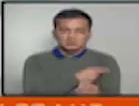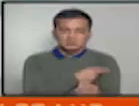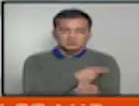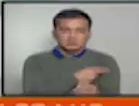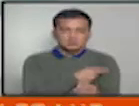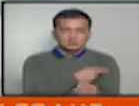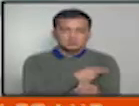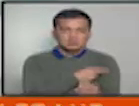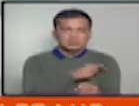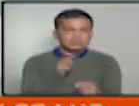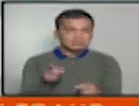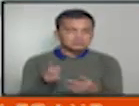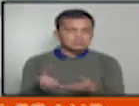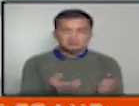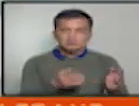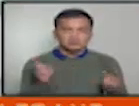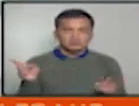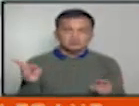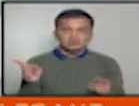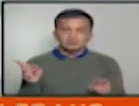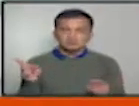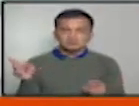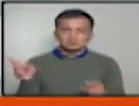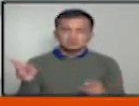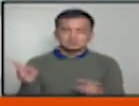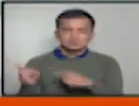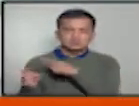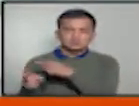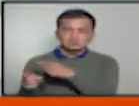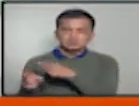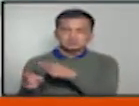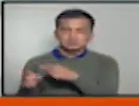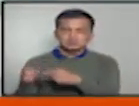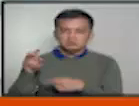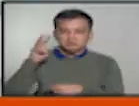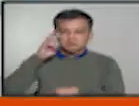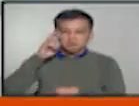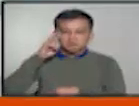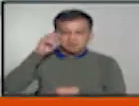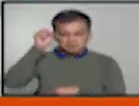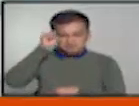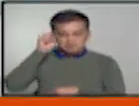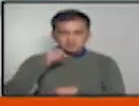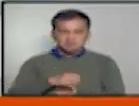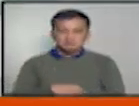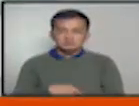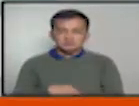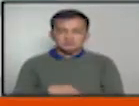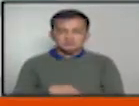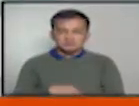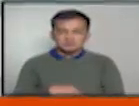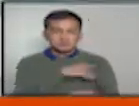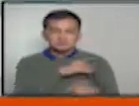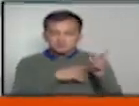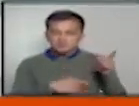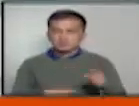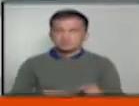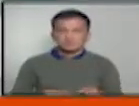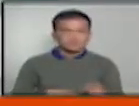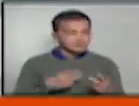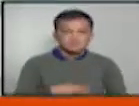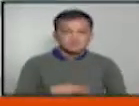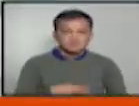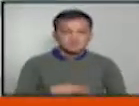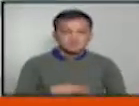Baliwag District Hospital, sir. Nandoon po pala yung Victor Simbulan. Okay. Pinabangat doon. Nakita